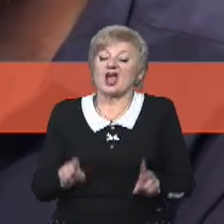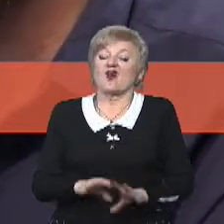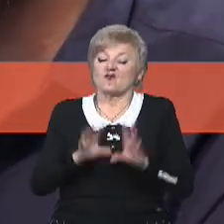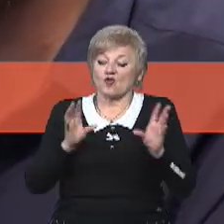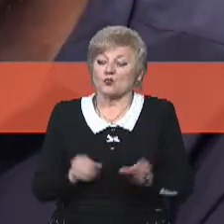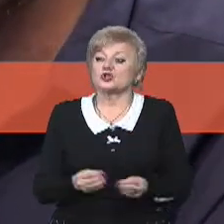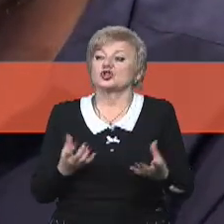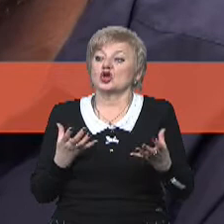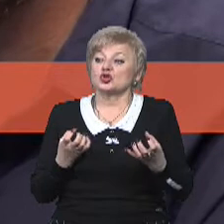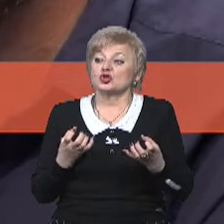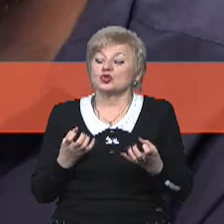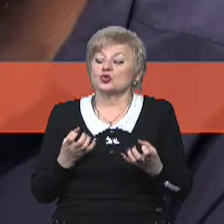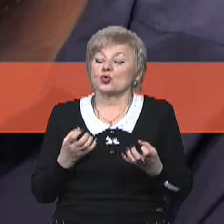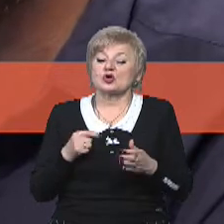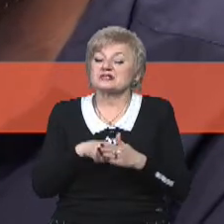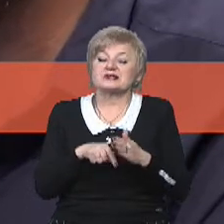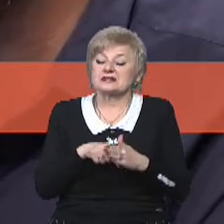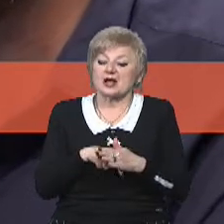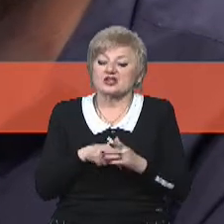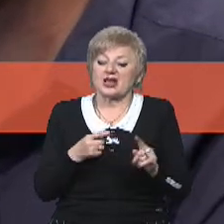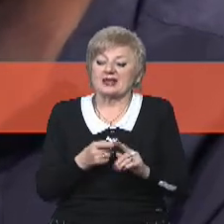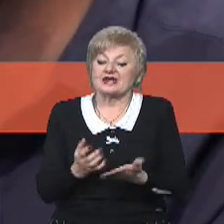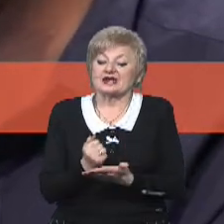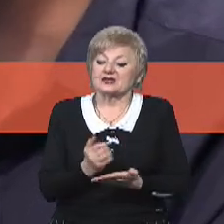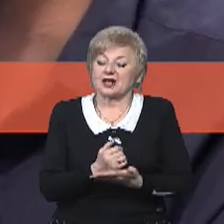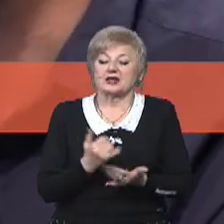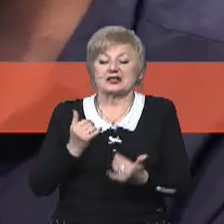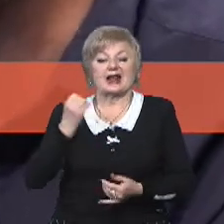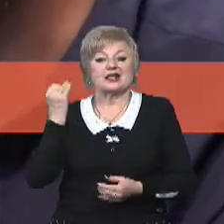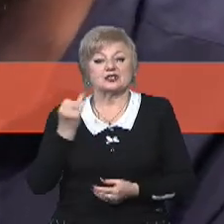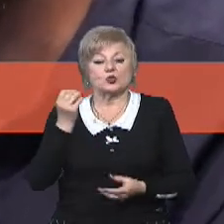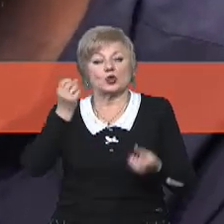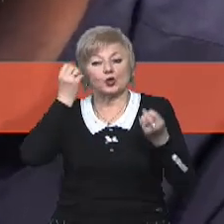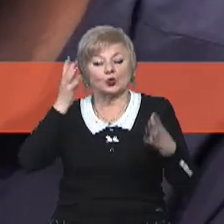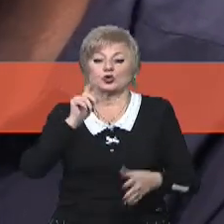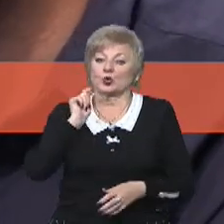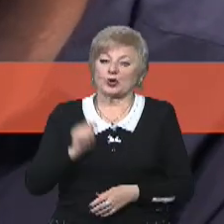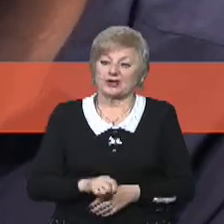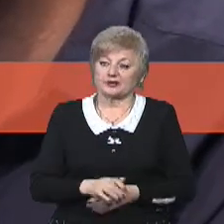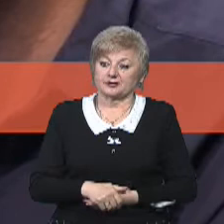ще значення цих знахідок для історії та культури України?